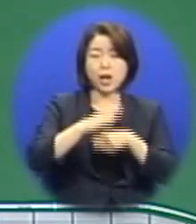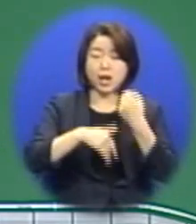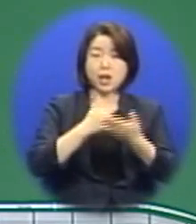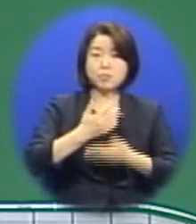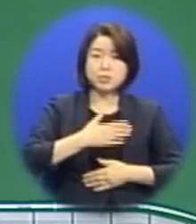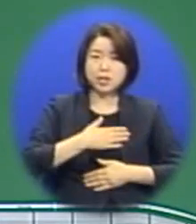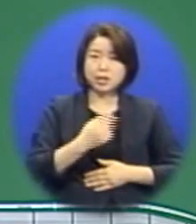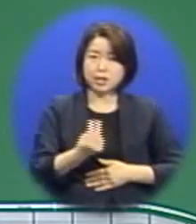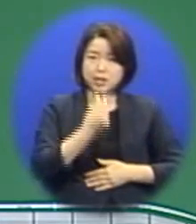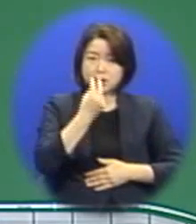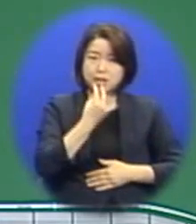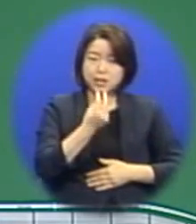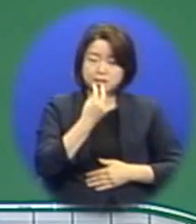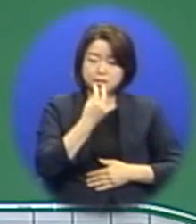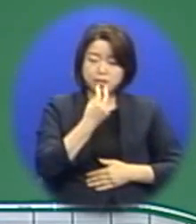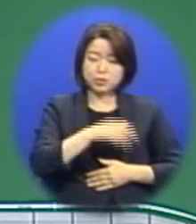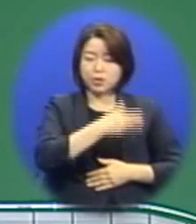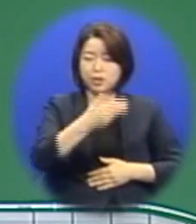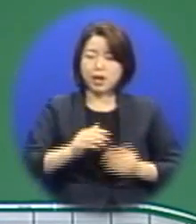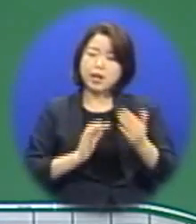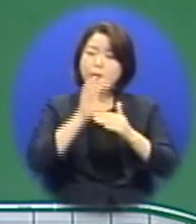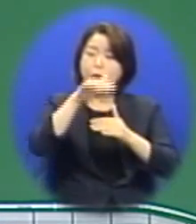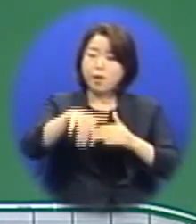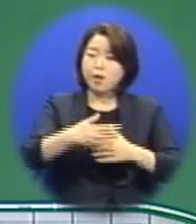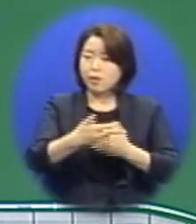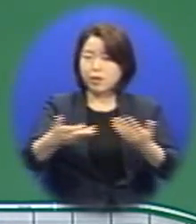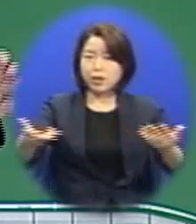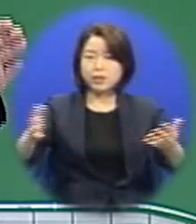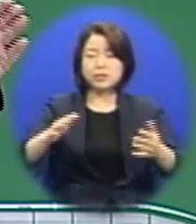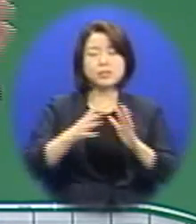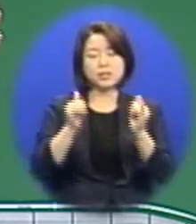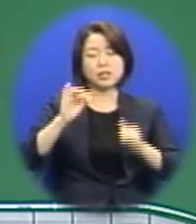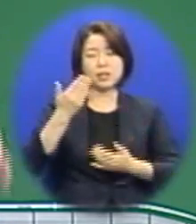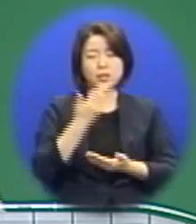제가 생수에 강이 흘러나는 자가 되게 해주옵소서.